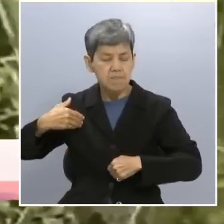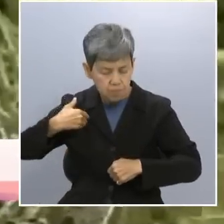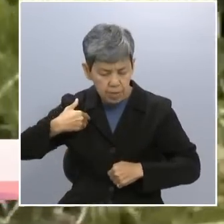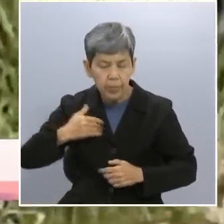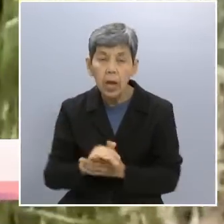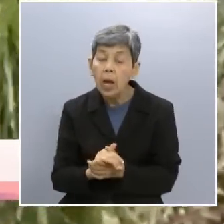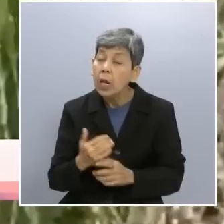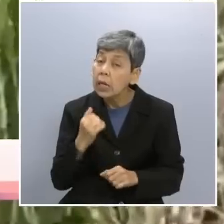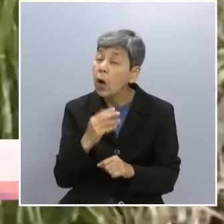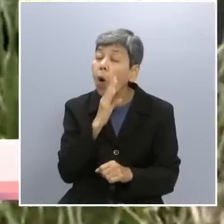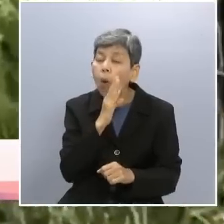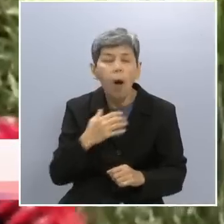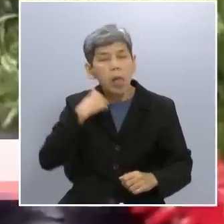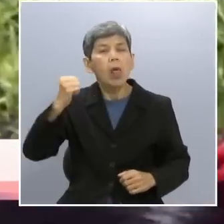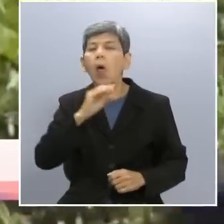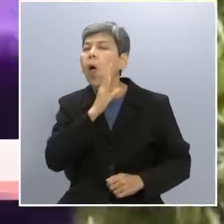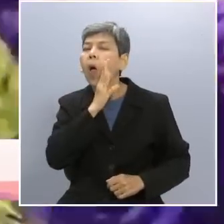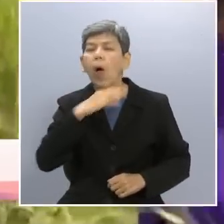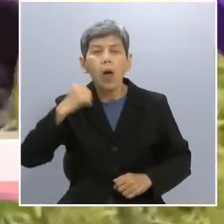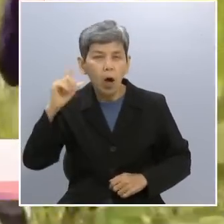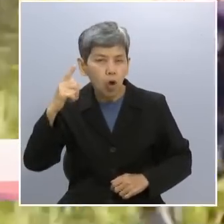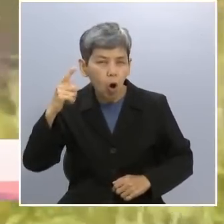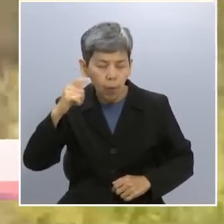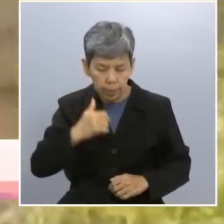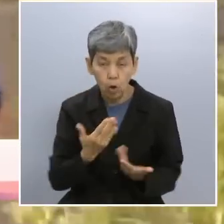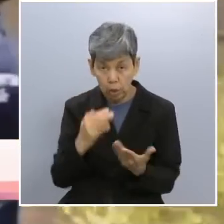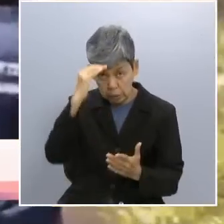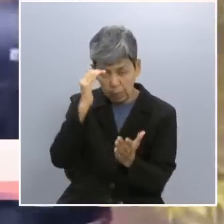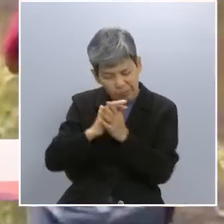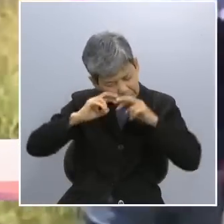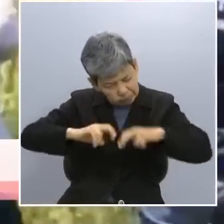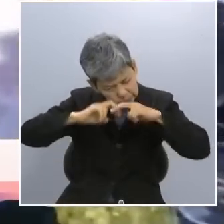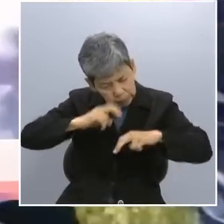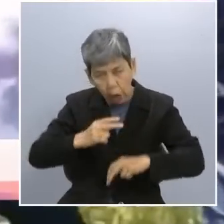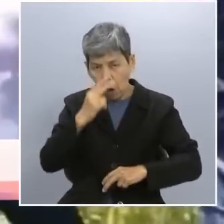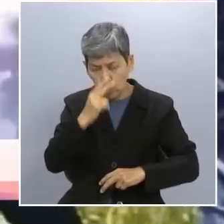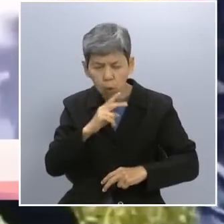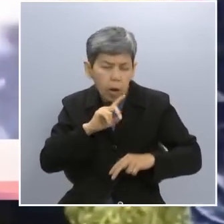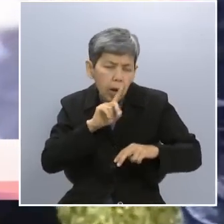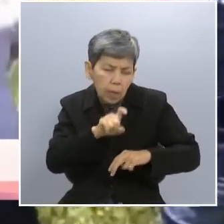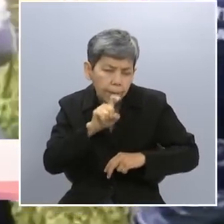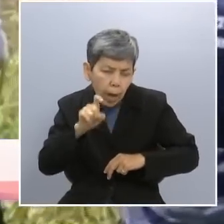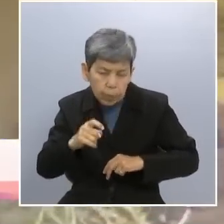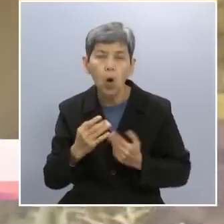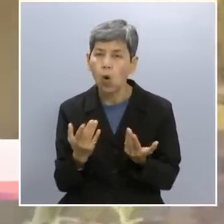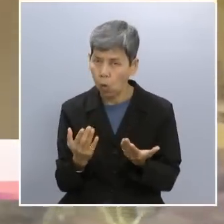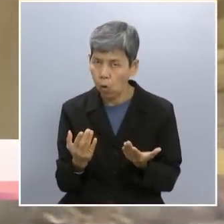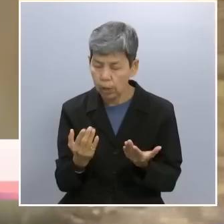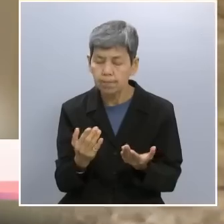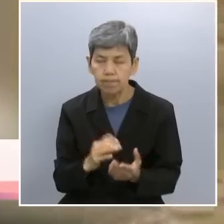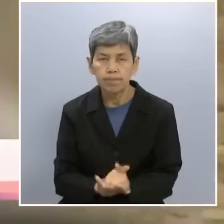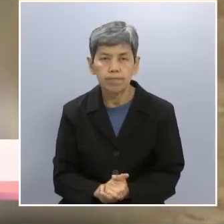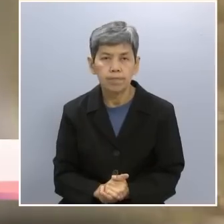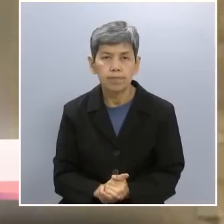ากนั้นก็ทำทีเป็นว่าชิงทองเพื่ออำพรางคดีเดี๋ยวต้องรอการตรวจสอบการสืบสวนสอบสวนของเจ้าหน้าที่อย่างละเอียดต่อ